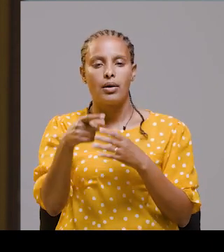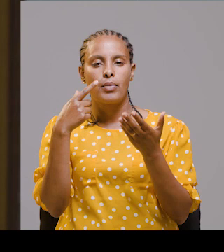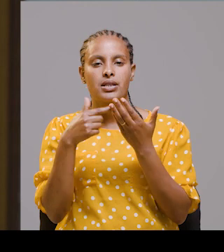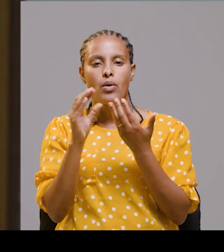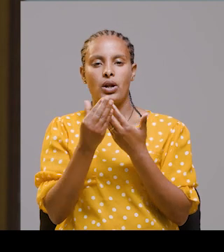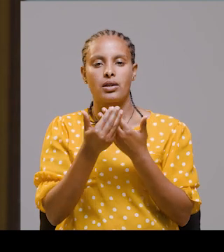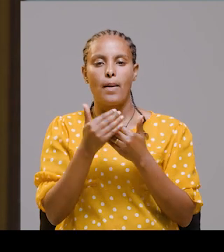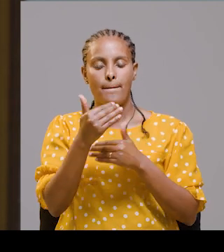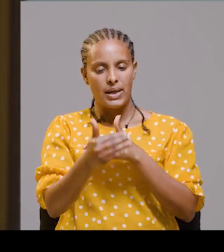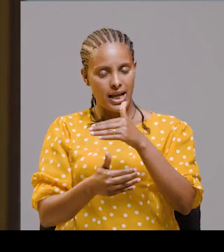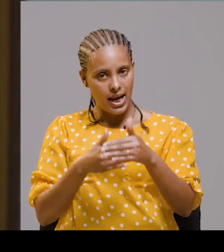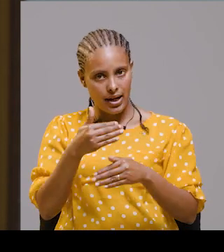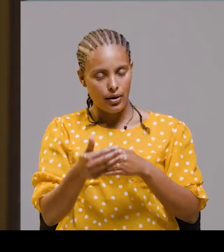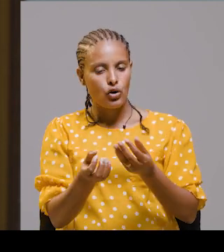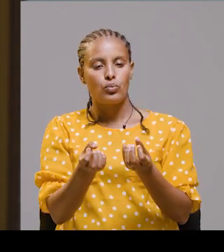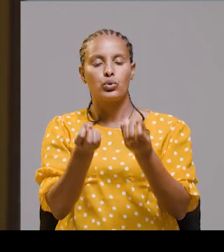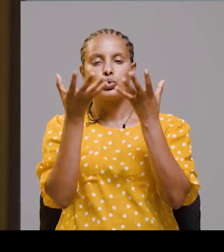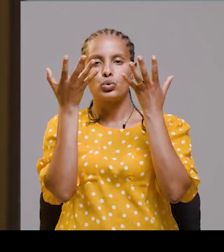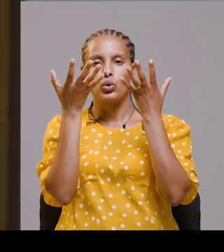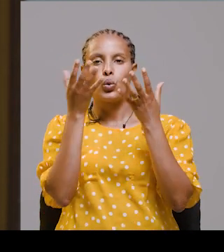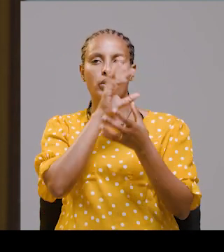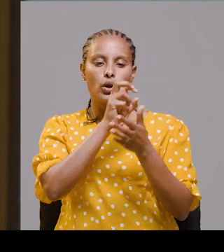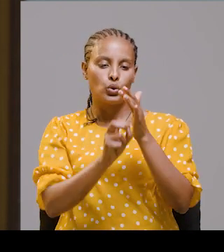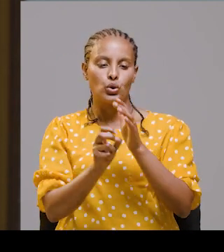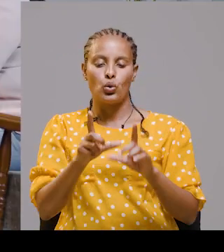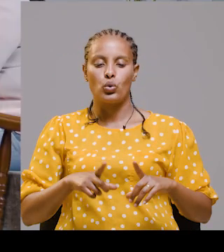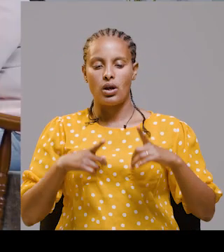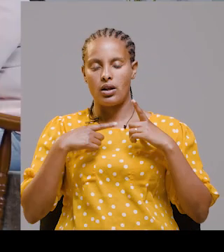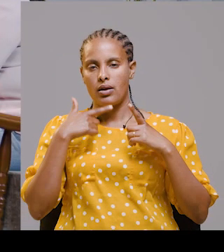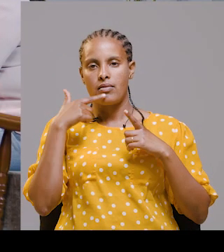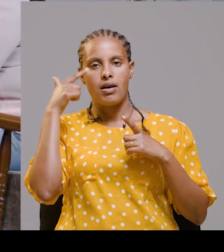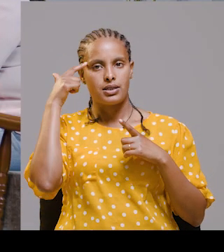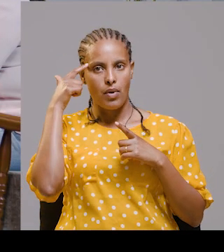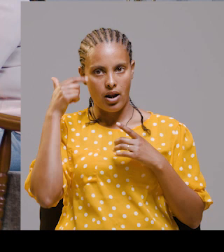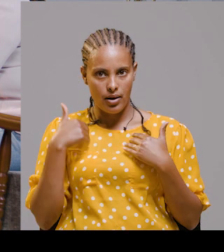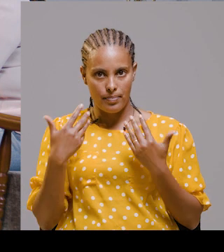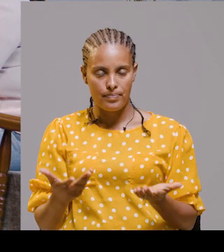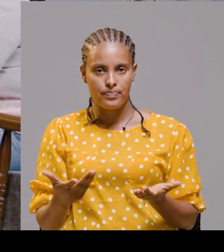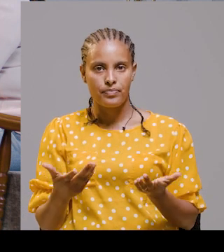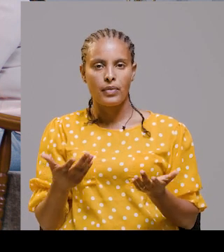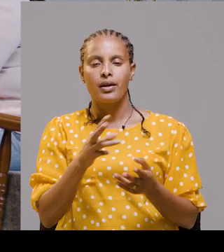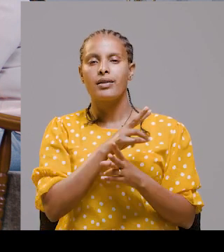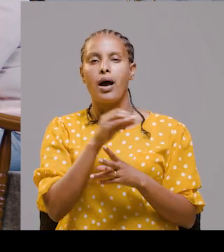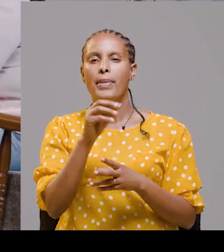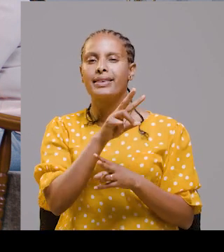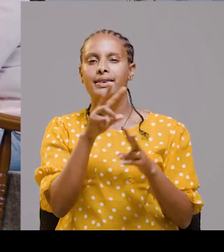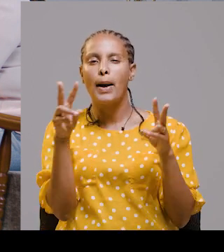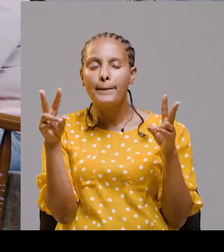በዛ መልክ ብንሄድ ብዙ ውጤቶች ይኖሩታል ብለን እናስባለን። እና በጣም